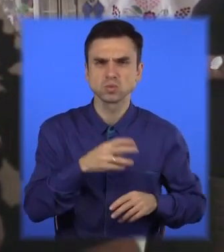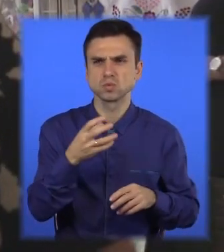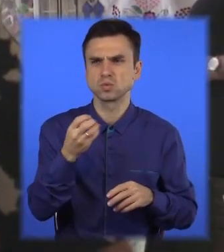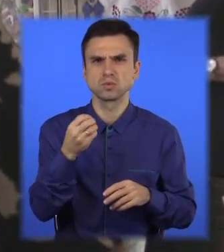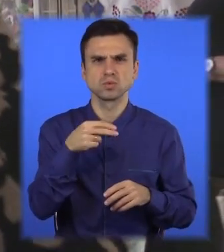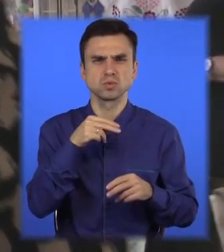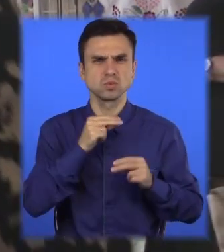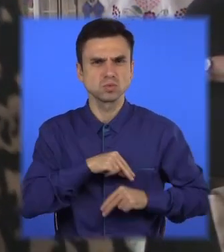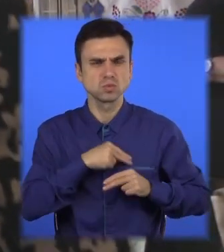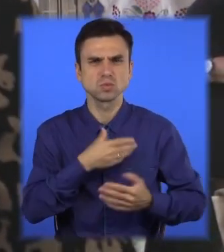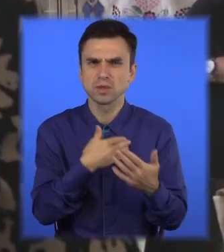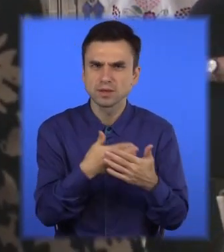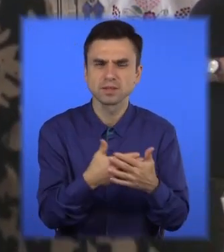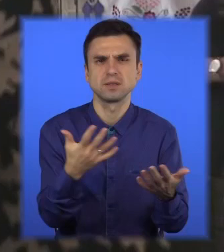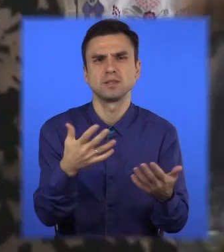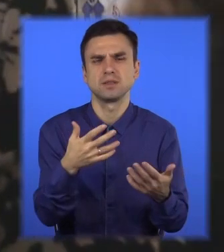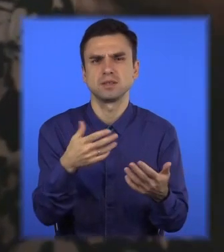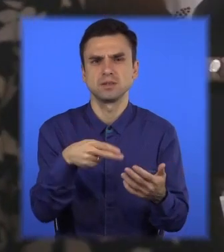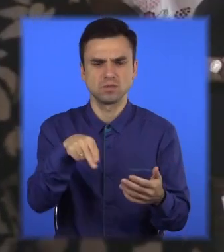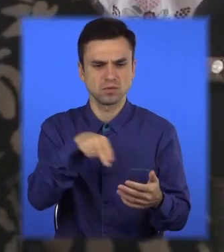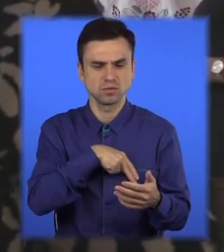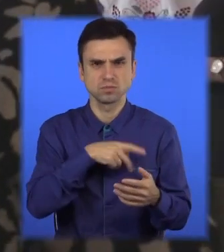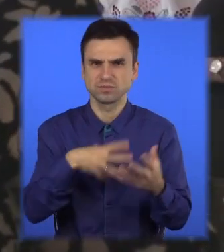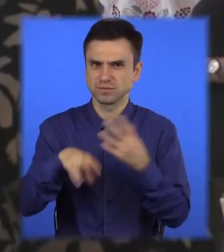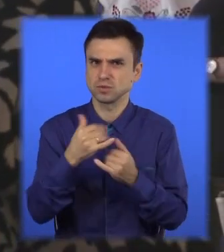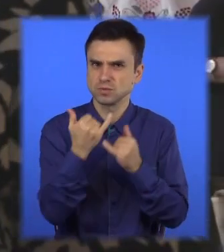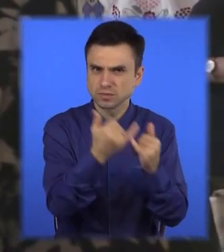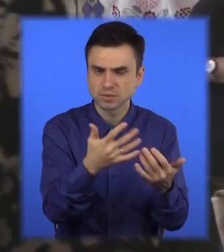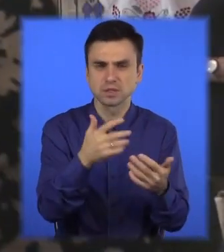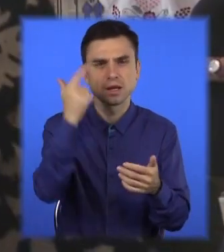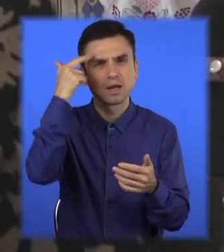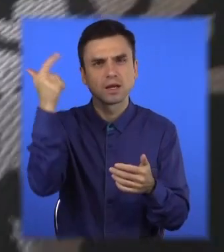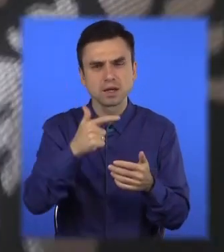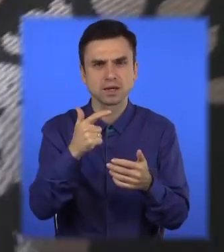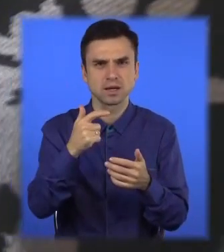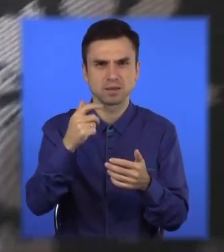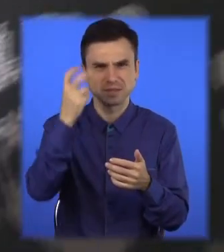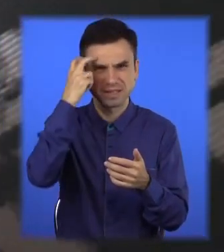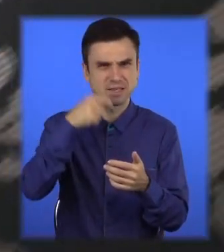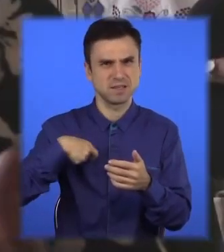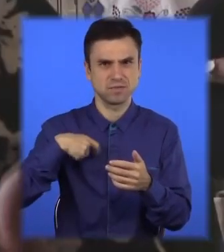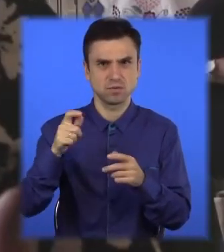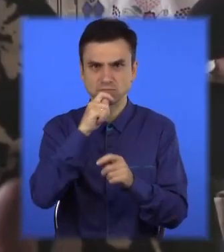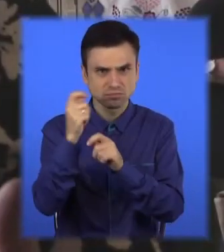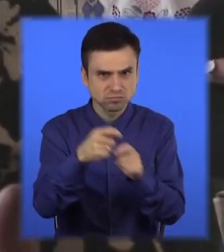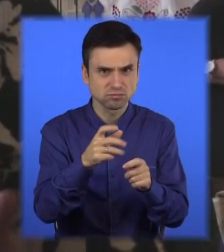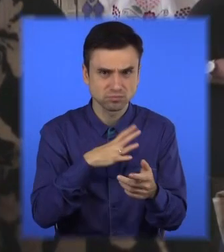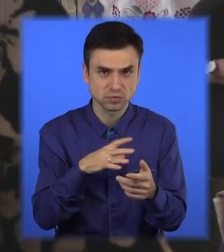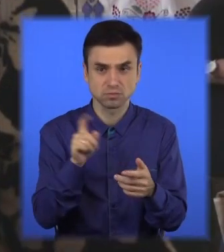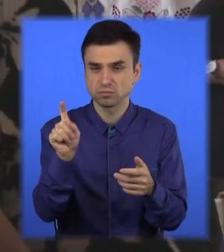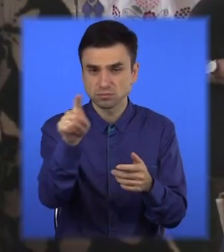труда Красного Знамені, знак почету, грамота Верховної Ради України. Тому ми запрошуємо їх